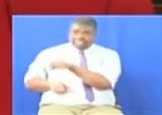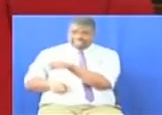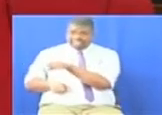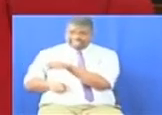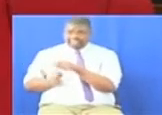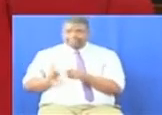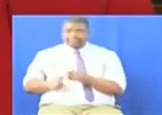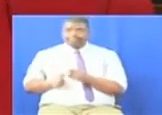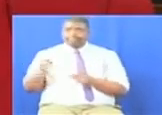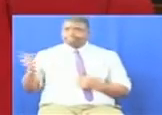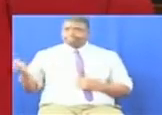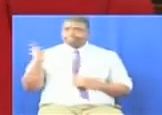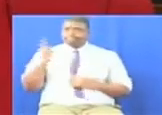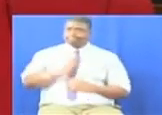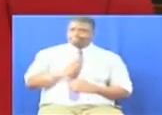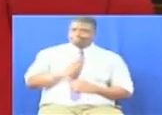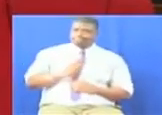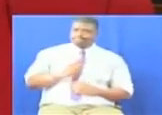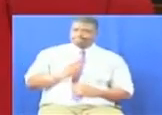lilivyokuja